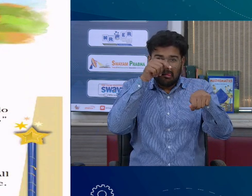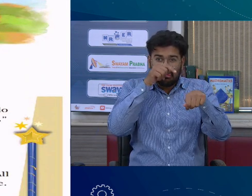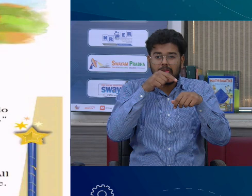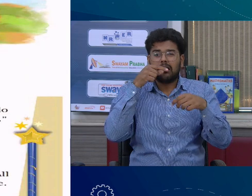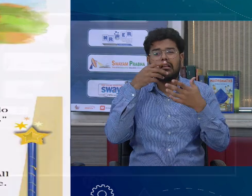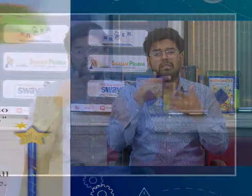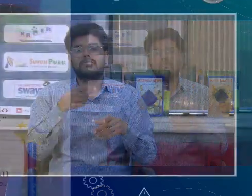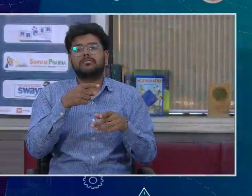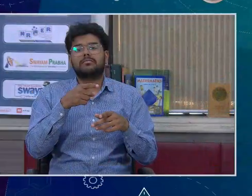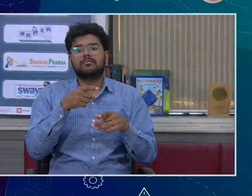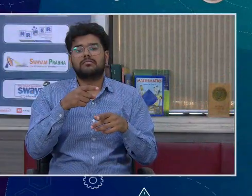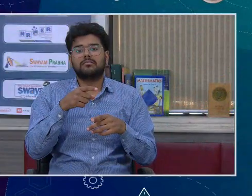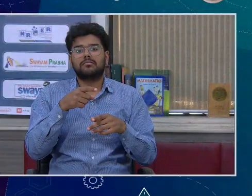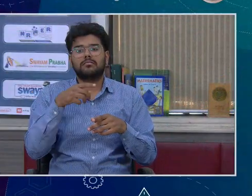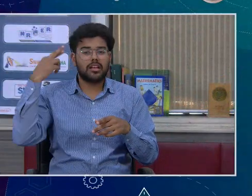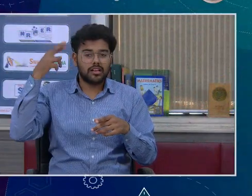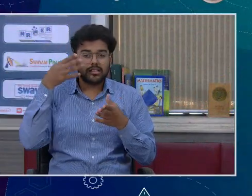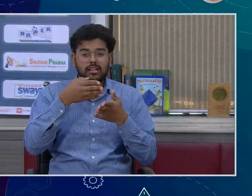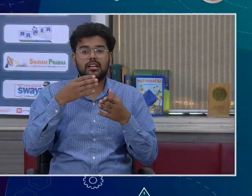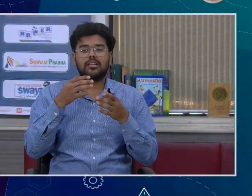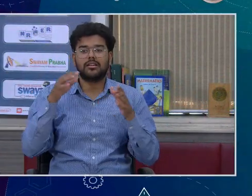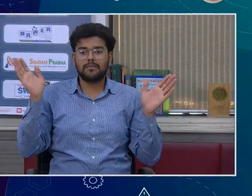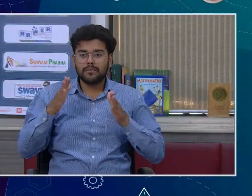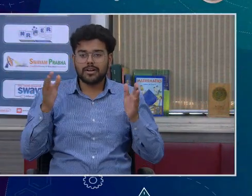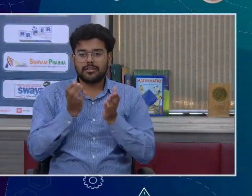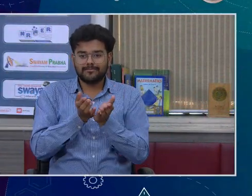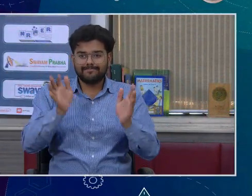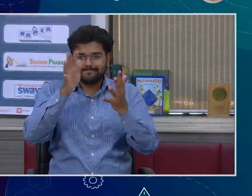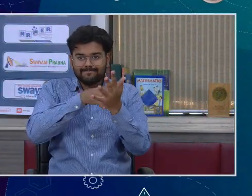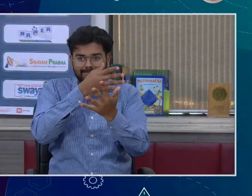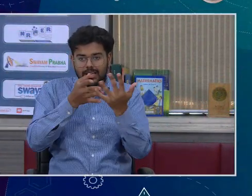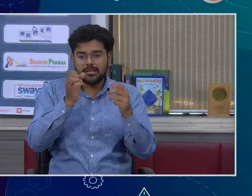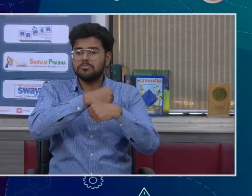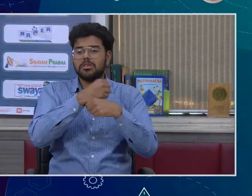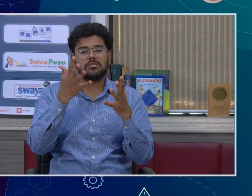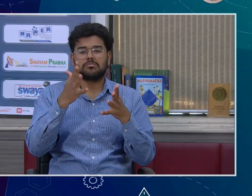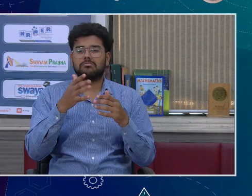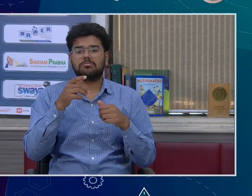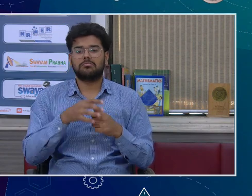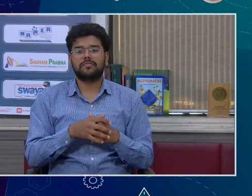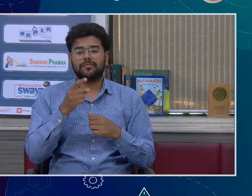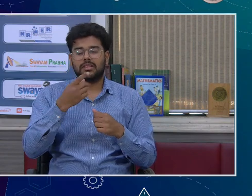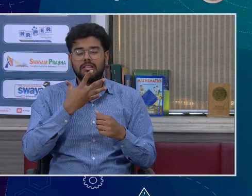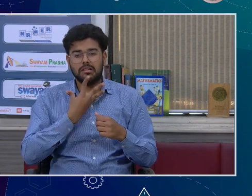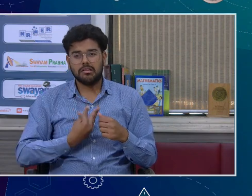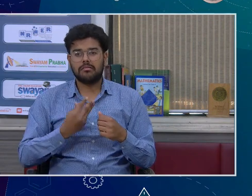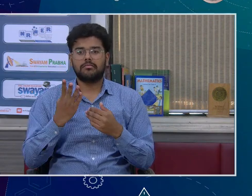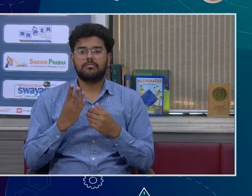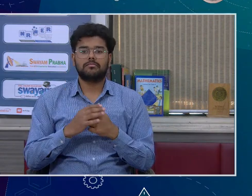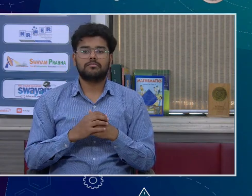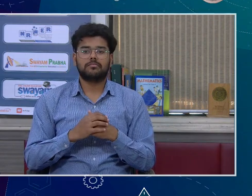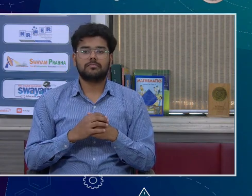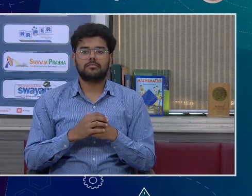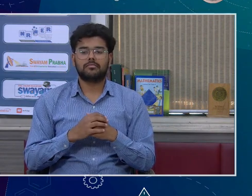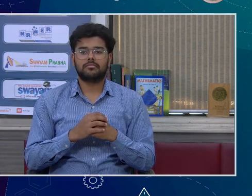भी बर्ड्स इसमें चिड़िया इसमें घोंसला नहीं बना रहे थे. इसलिए जो फर ट्री था वो बहुत दुखी था. तो फर